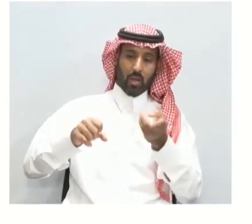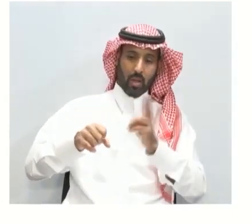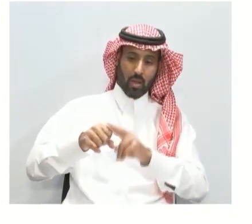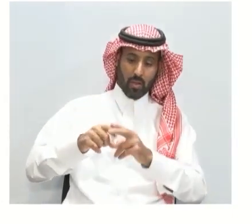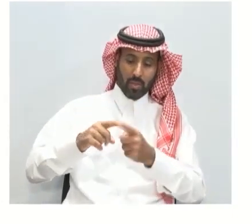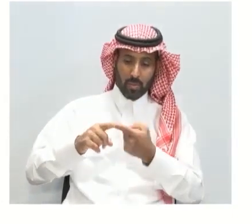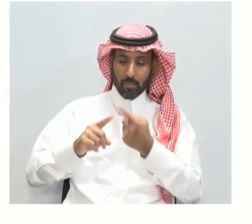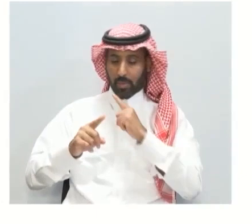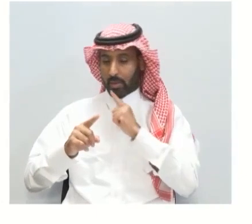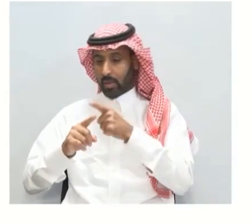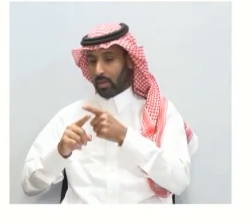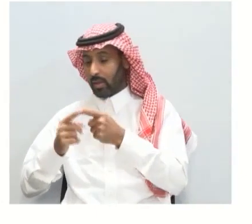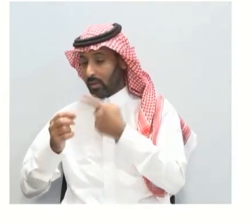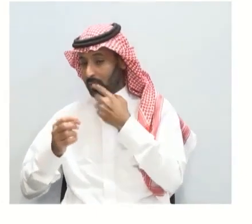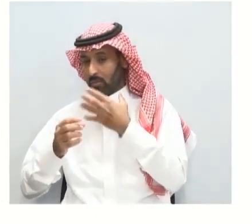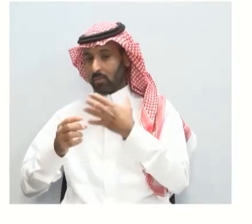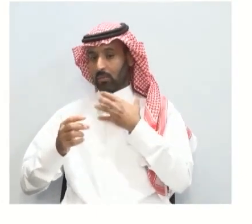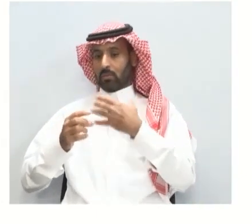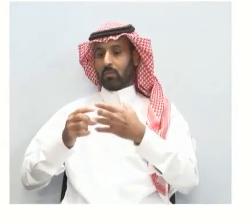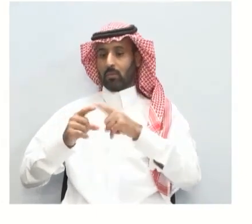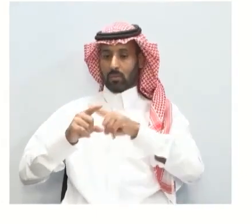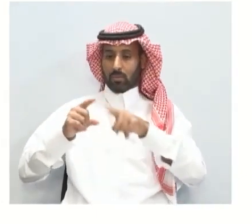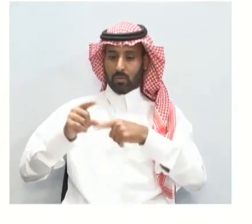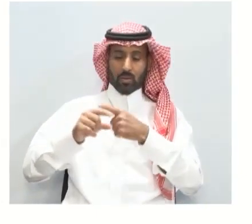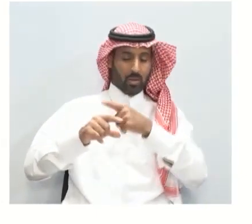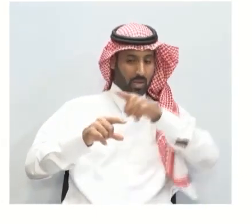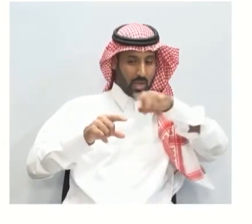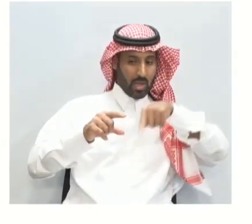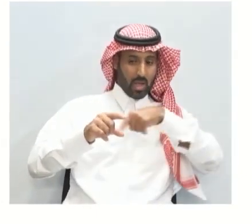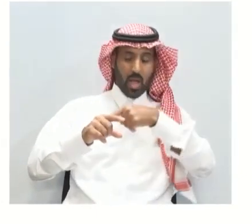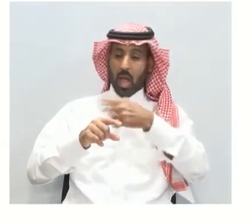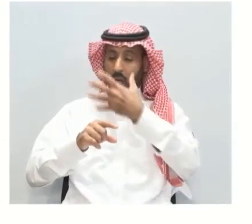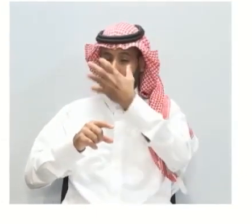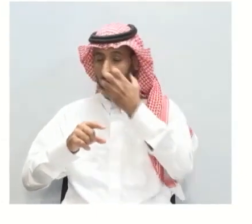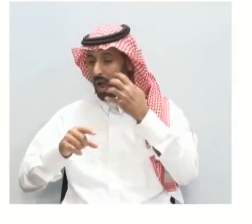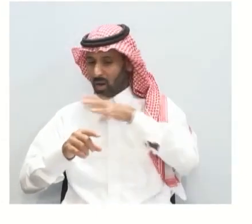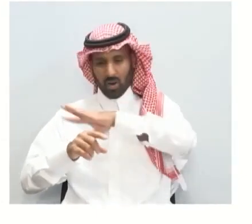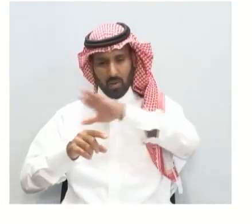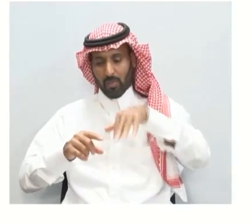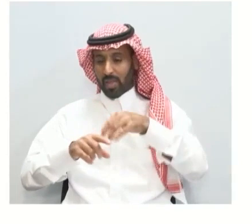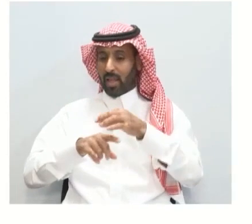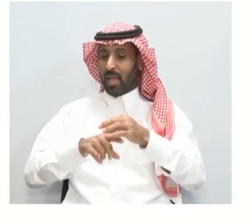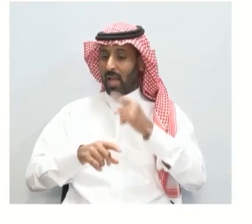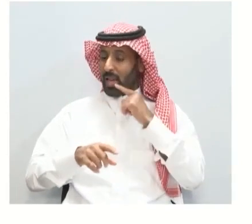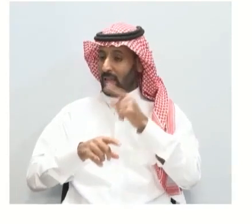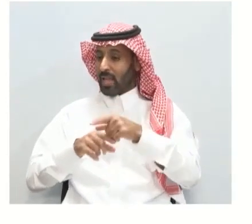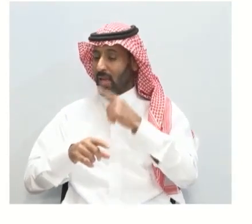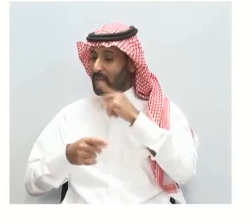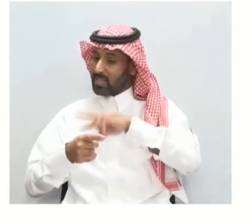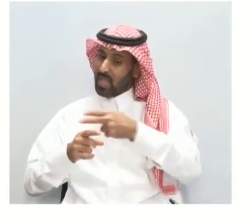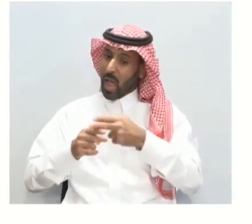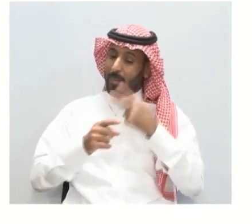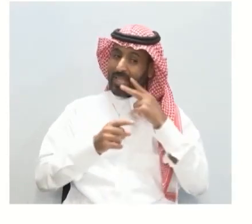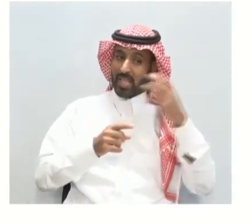اكدنا وعلقنا عليه ان عمليه التنفس الخلوي تحدث في جميع المخلوقات عكس عمليه البناء الضوئي التي كانت